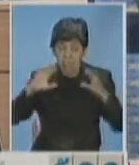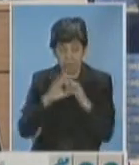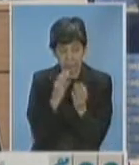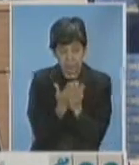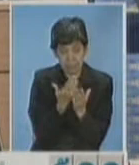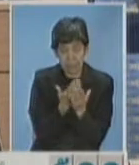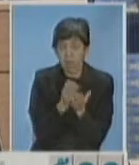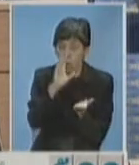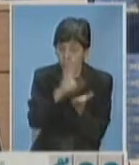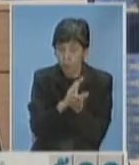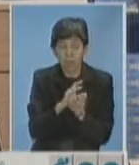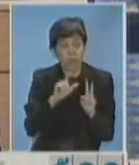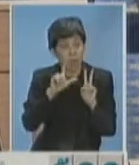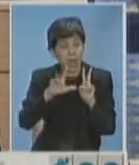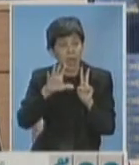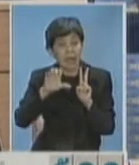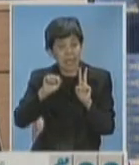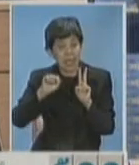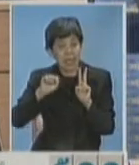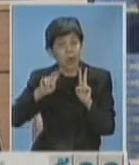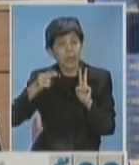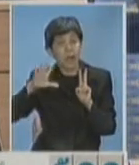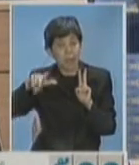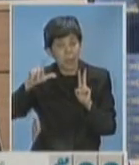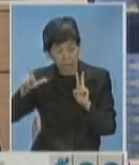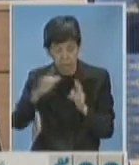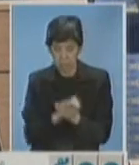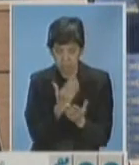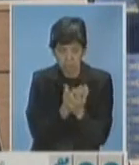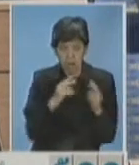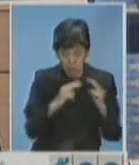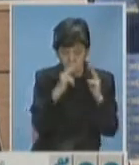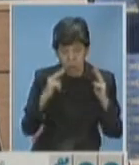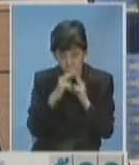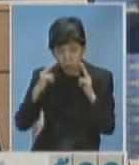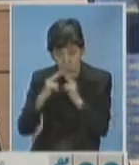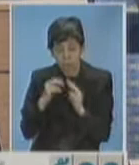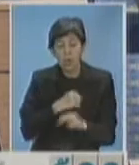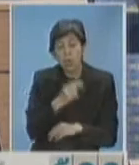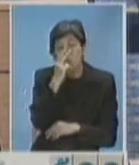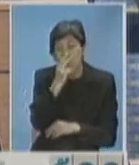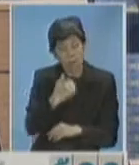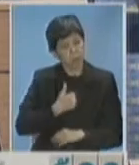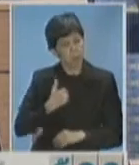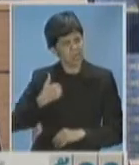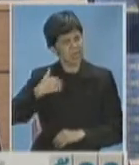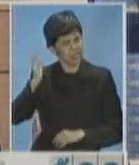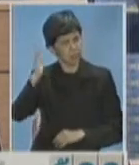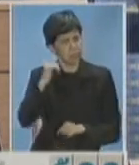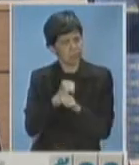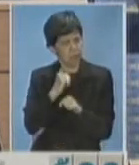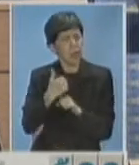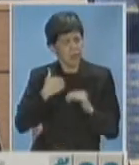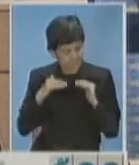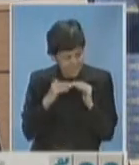ายเงิน 2,525,000 ล้านบาทโดยรวมของทุกกระทรวงทบวงกลมเรามีสิทธิ์ที่จะอภิปรายและที่ผมย